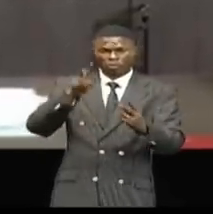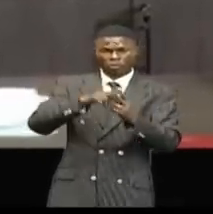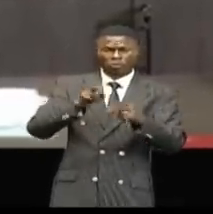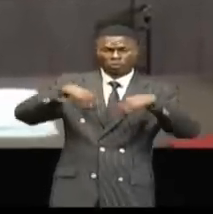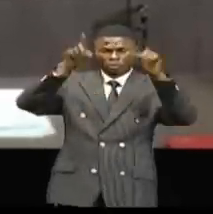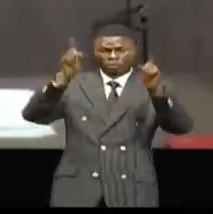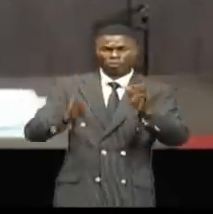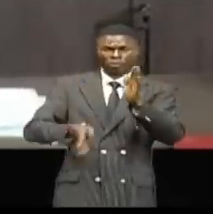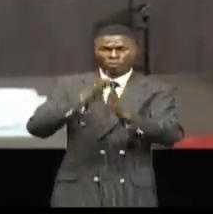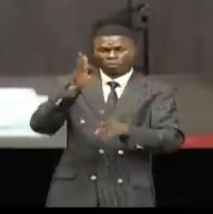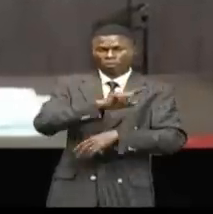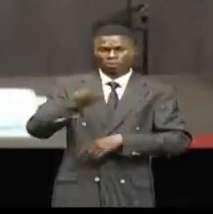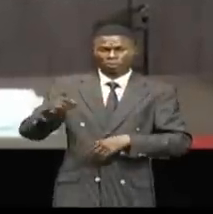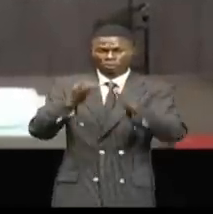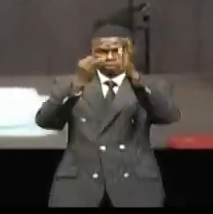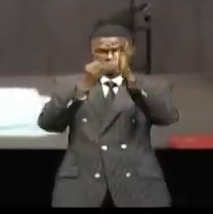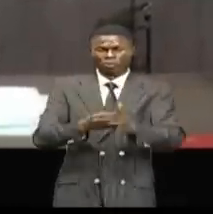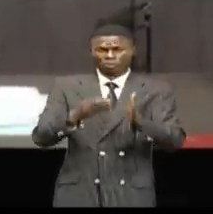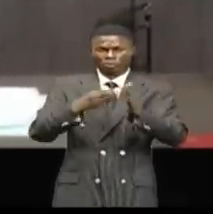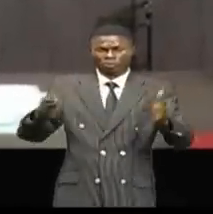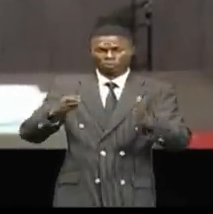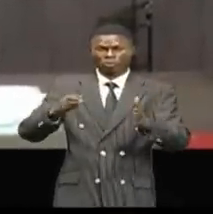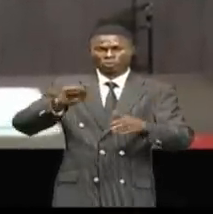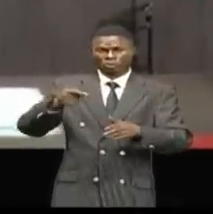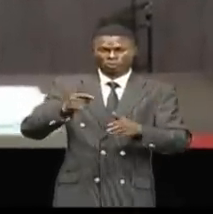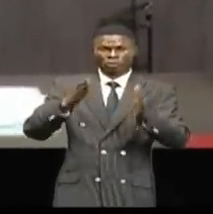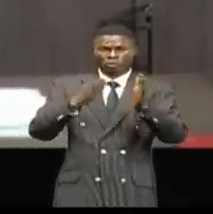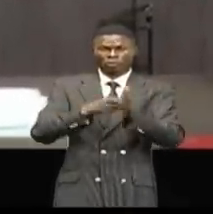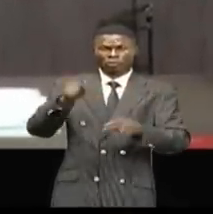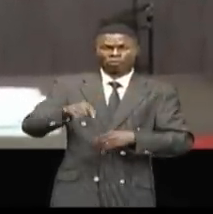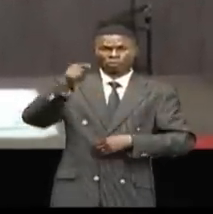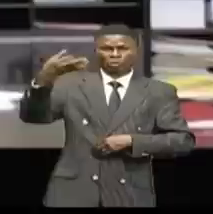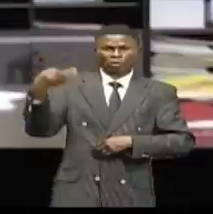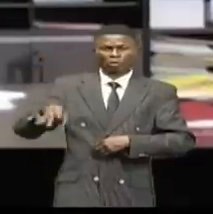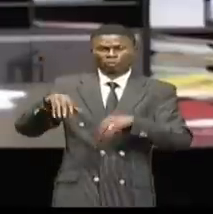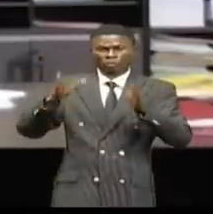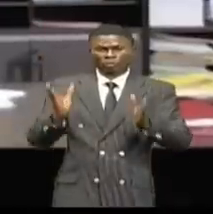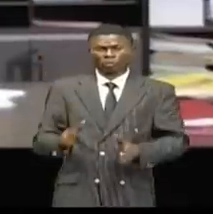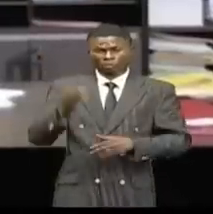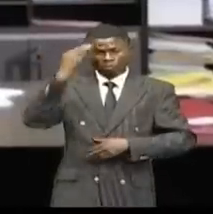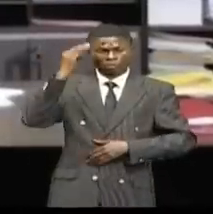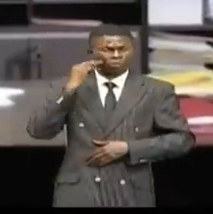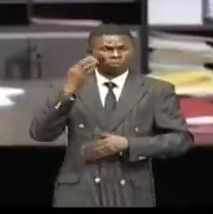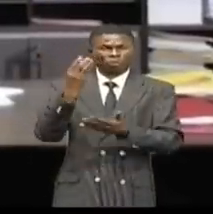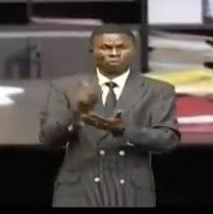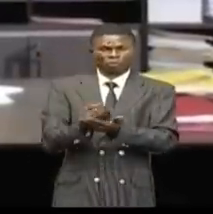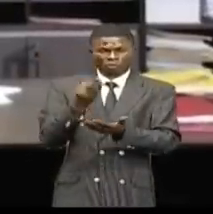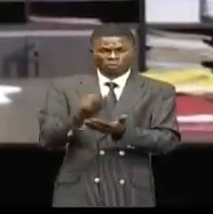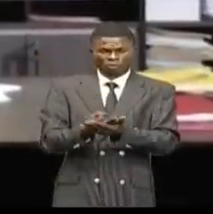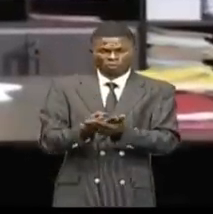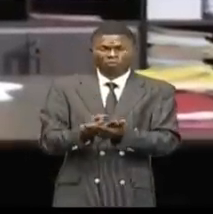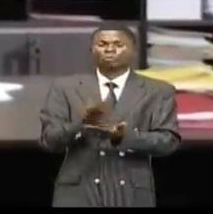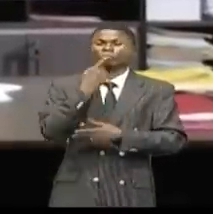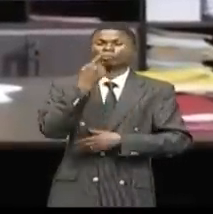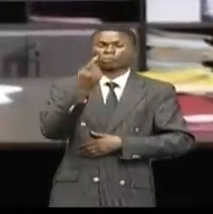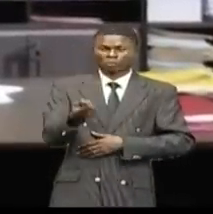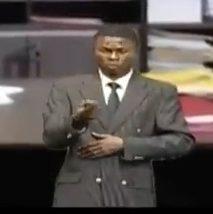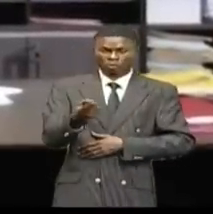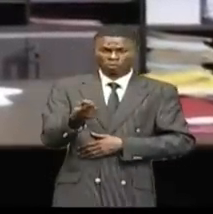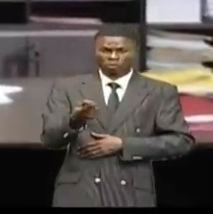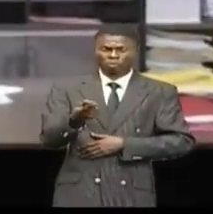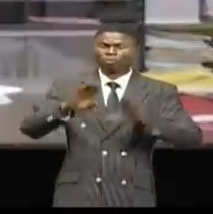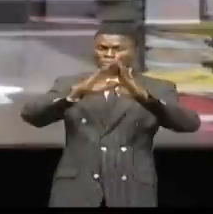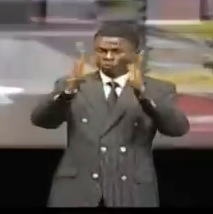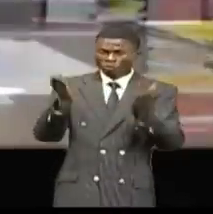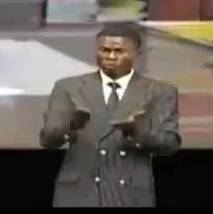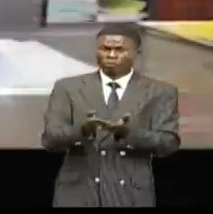de 14 790,9 milliards de francs congolais. Le ministre des Finances a indiqué que l'ensemble